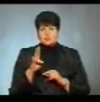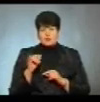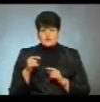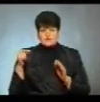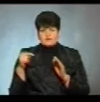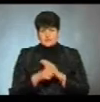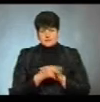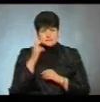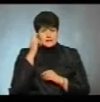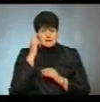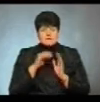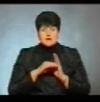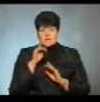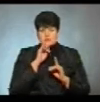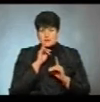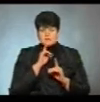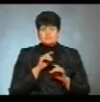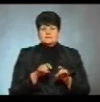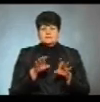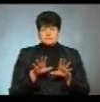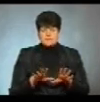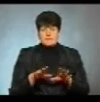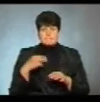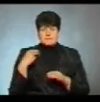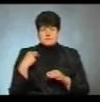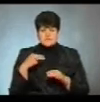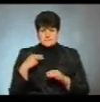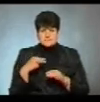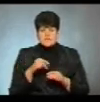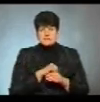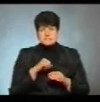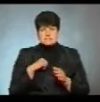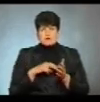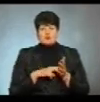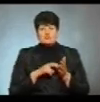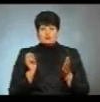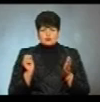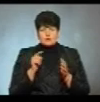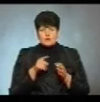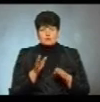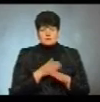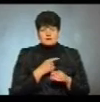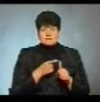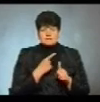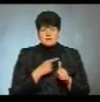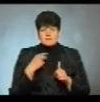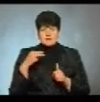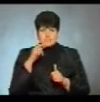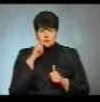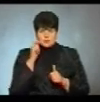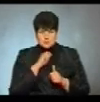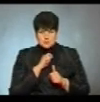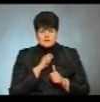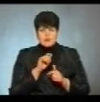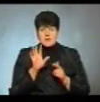Києва. Верховна Рада постановила, президент у неконституційний спосіб самоусунувся. Його позбавили звання президента України,